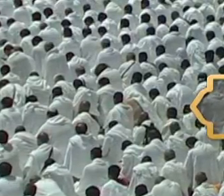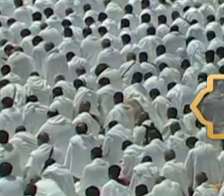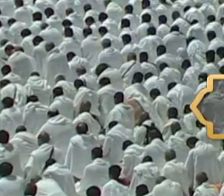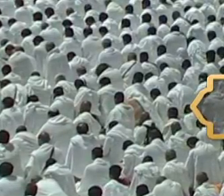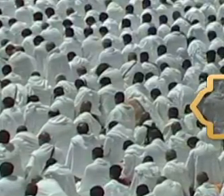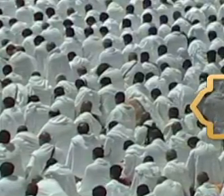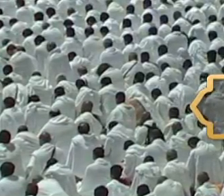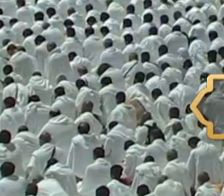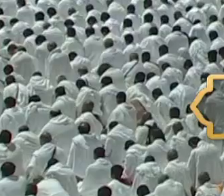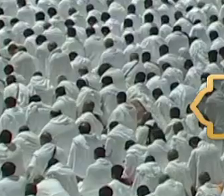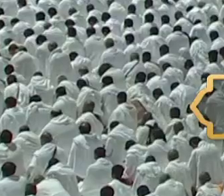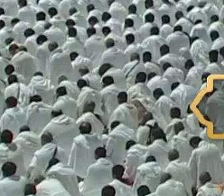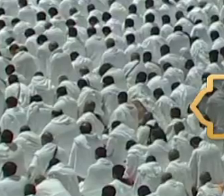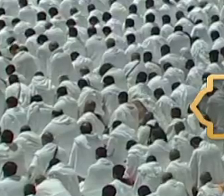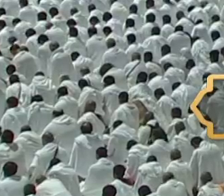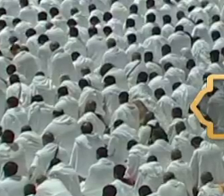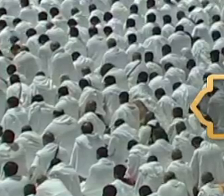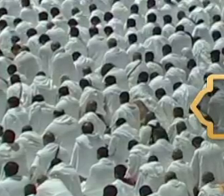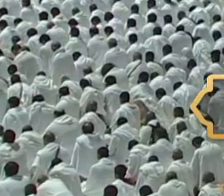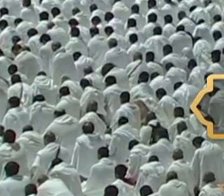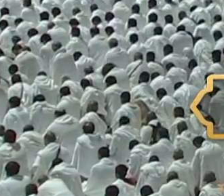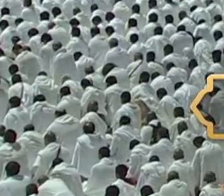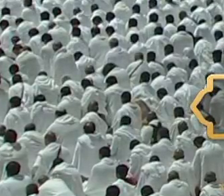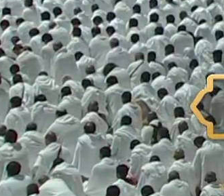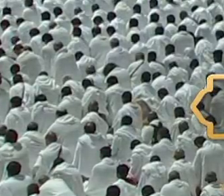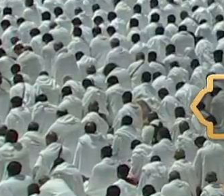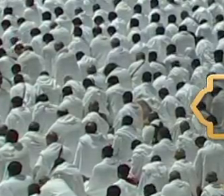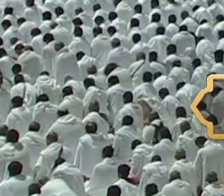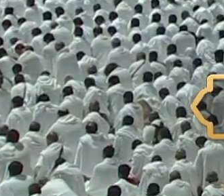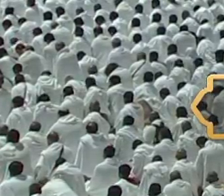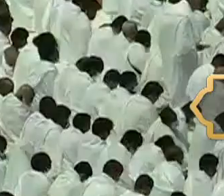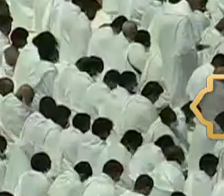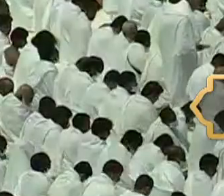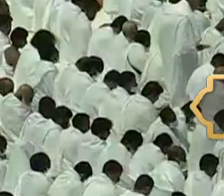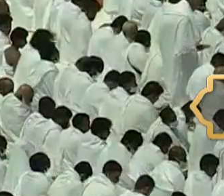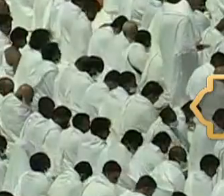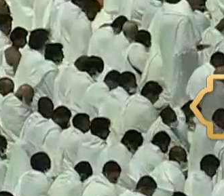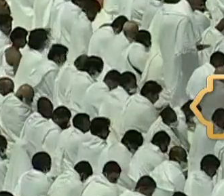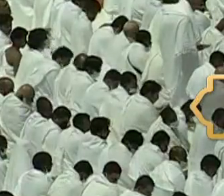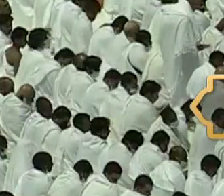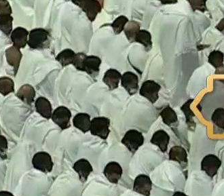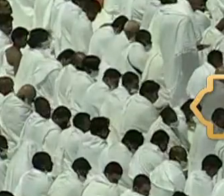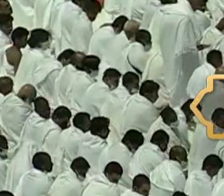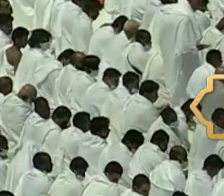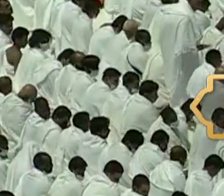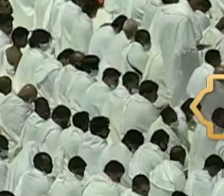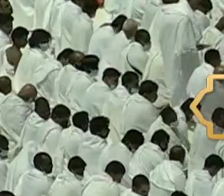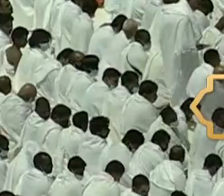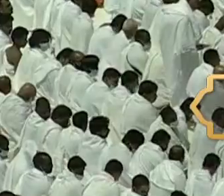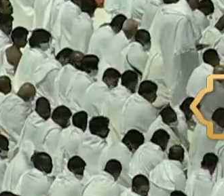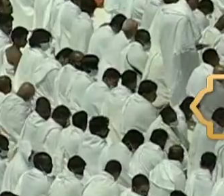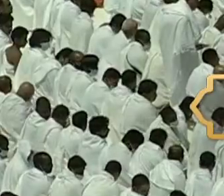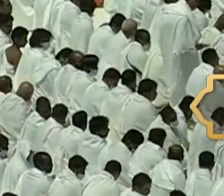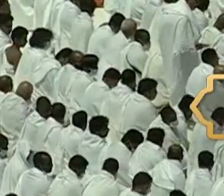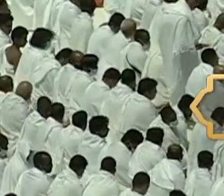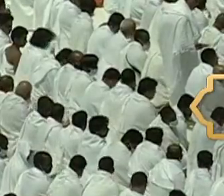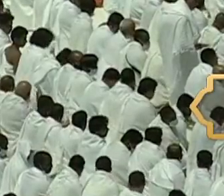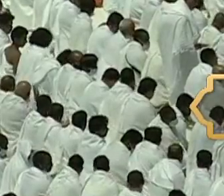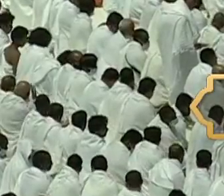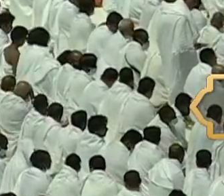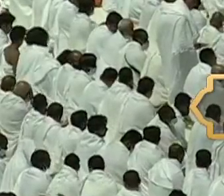السلام عليكم ورحمه الله السلام عليكم ورحمه الله السلام عليكم